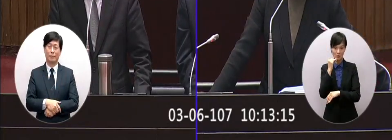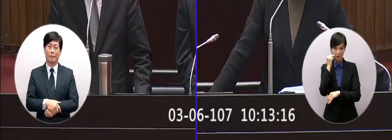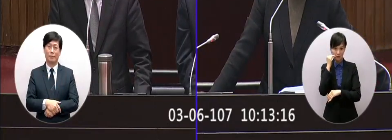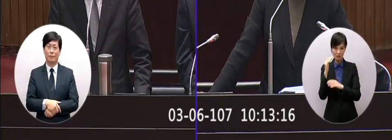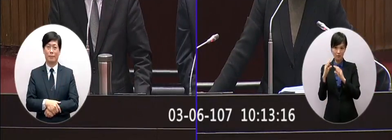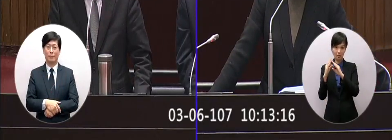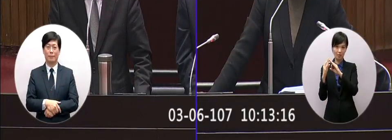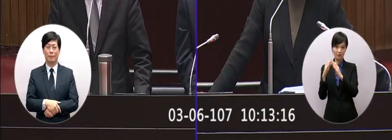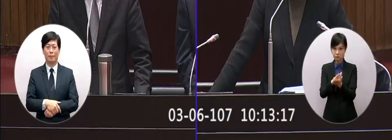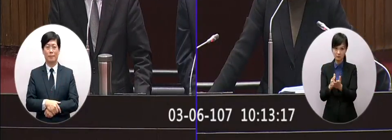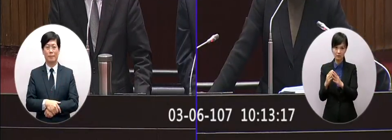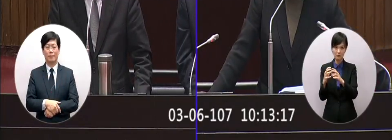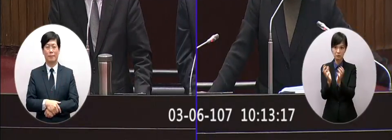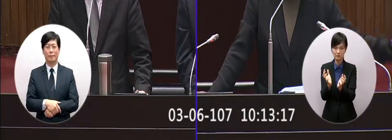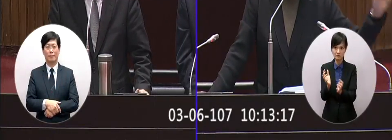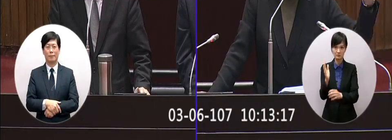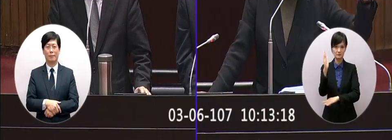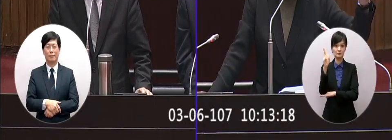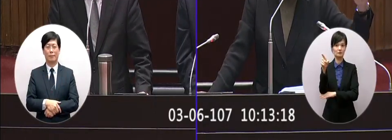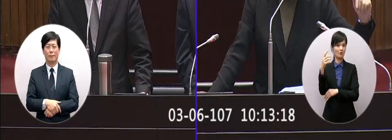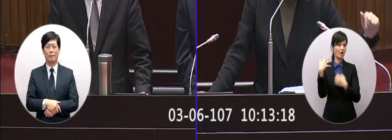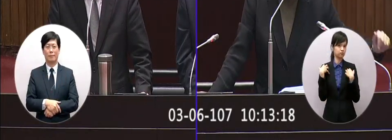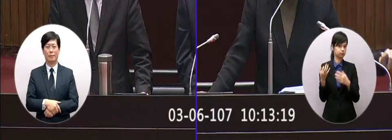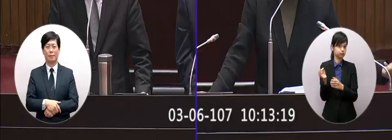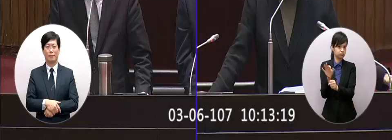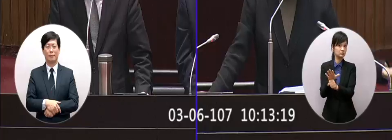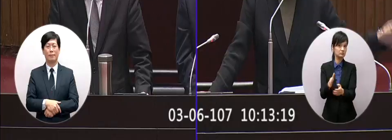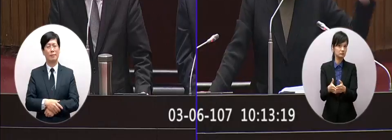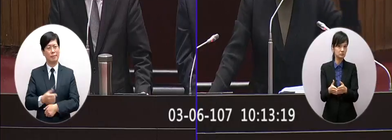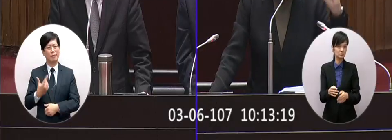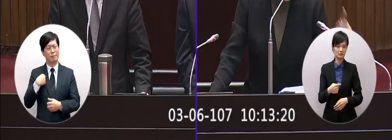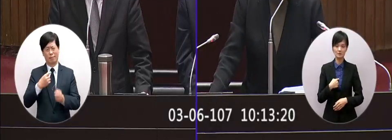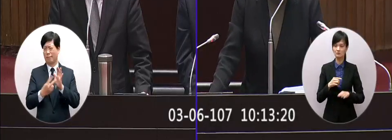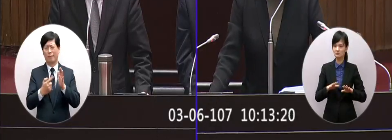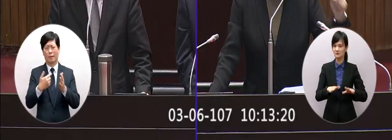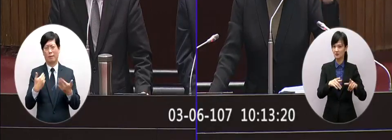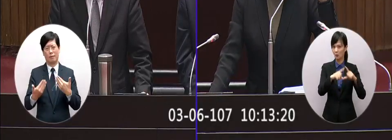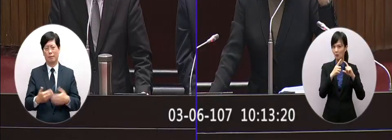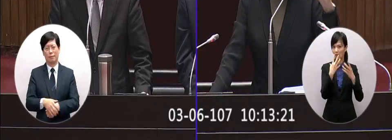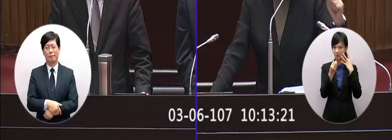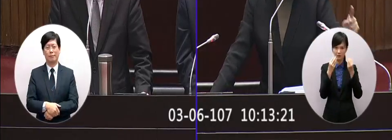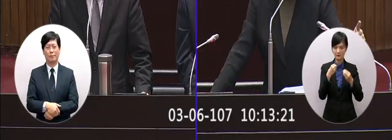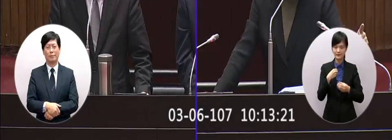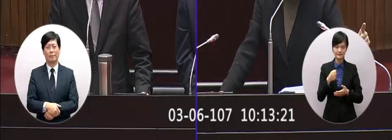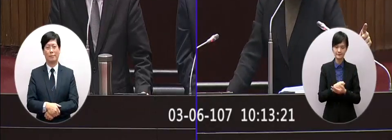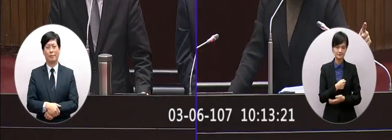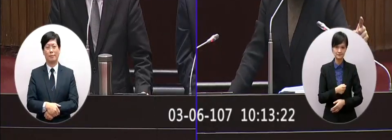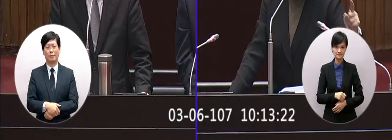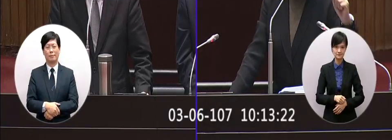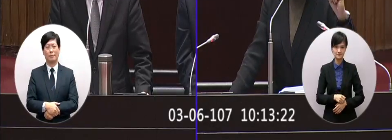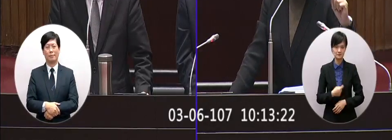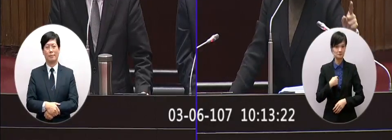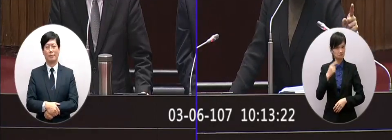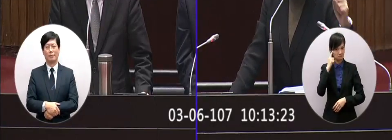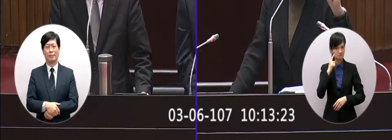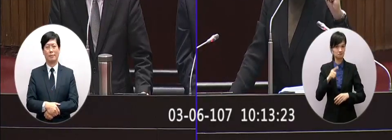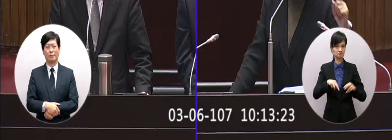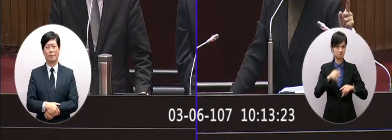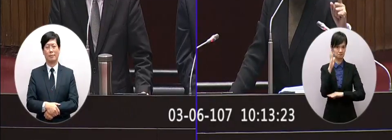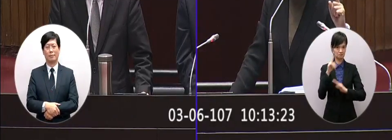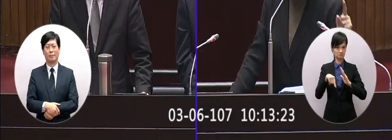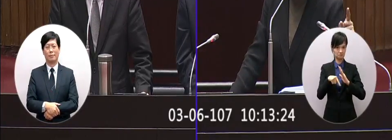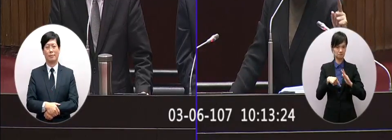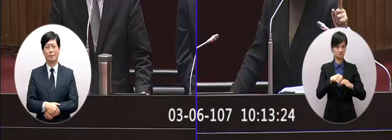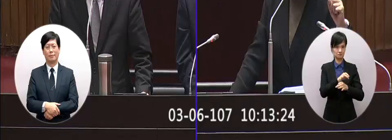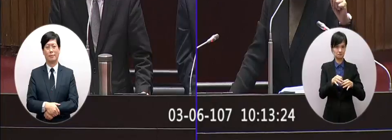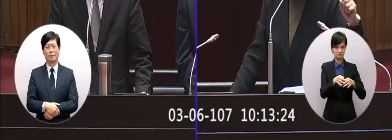今天我们还是没有让这个黑洞阳光普照。 没有，这讲得很清楚 了。我想行政院经贸办，你们协助